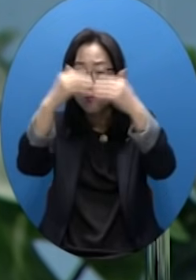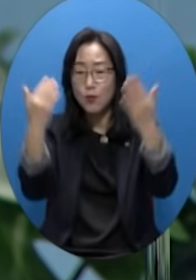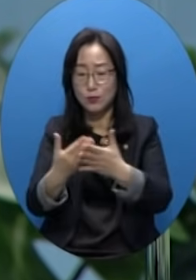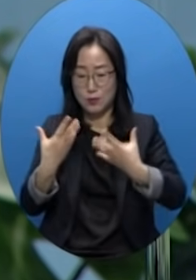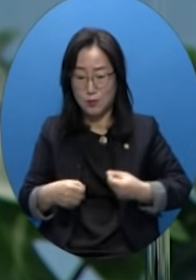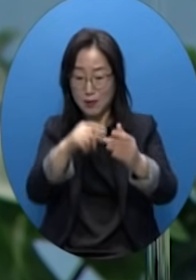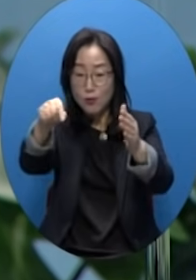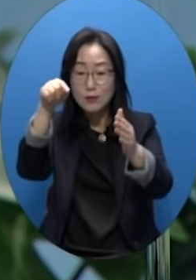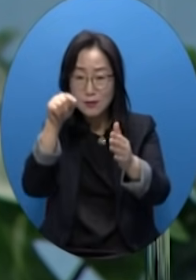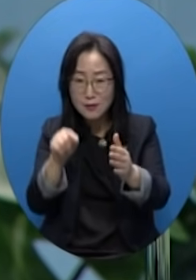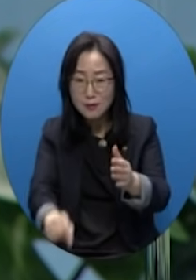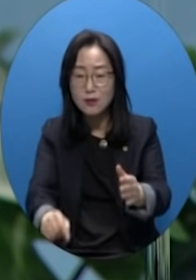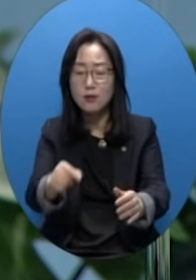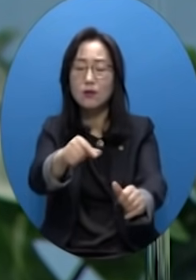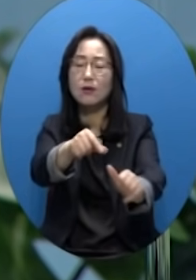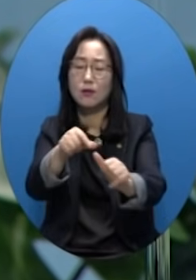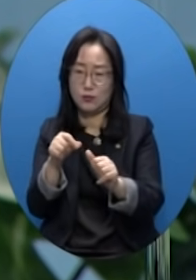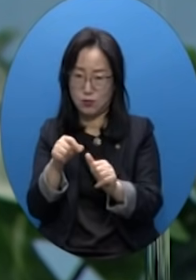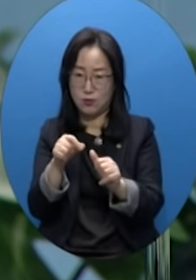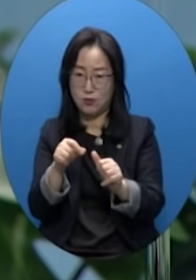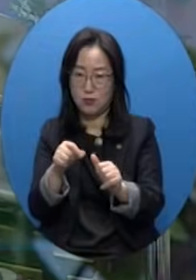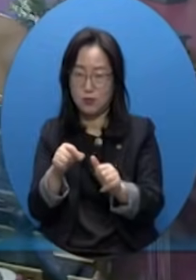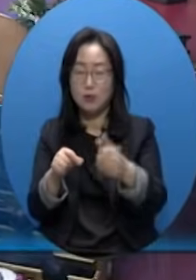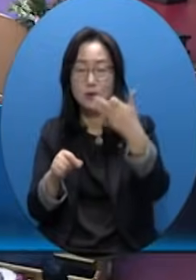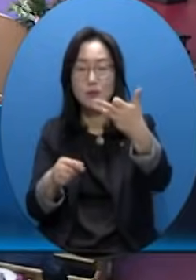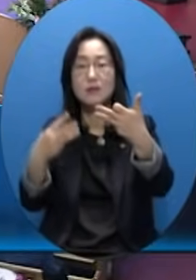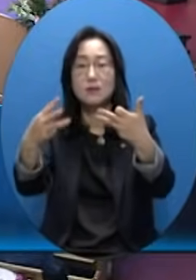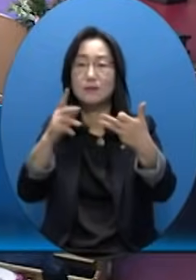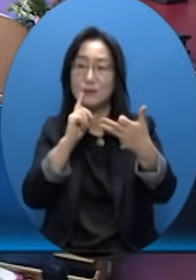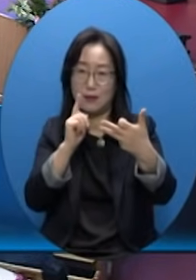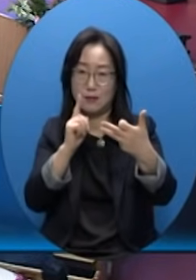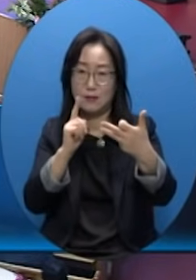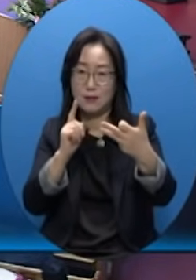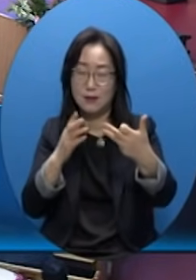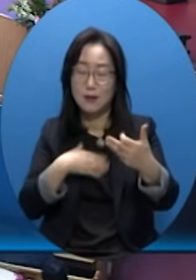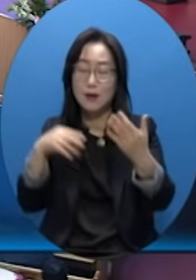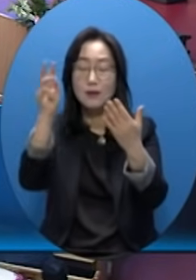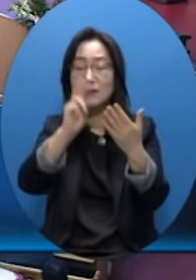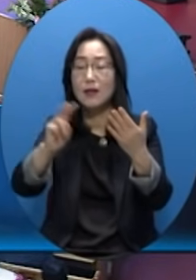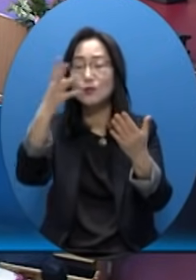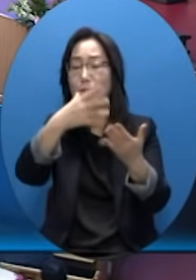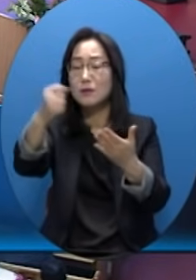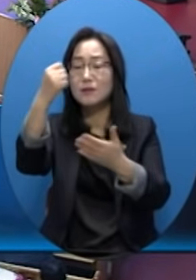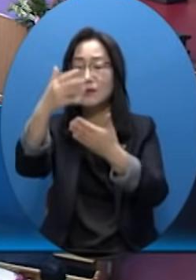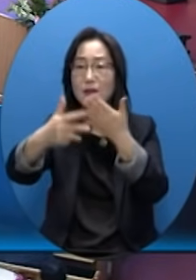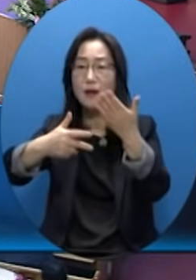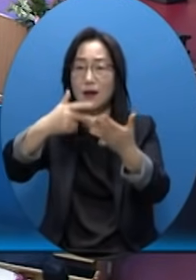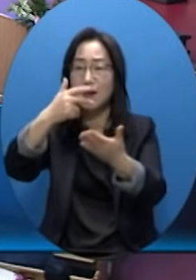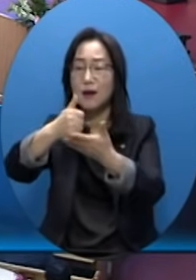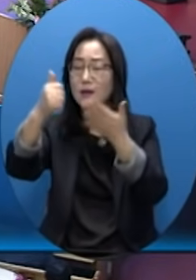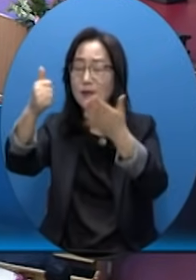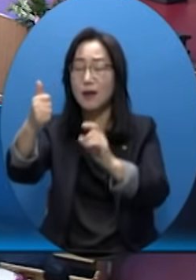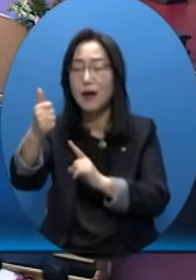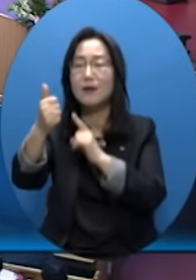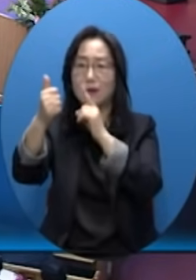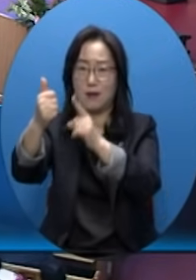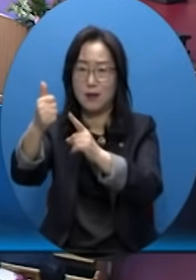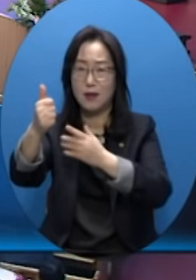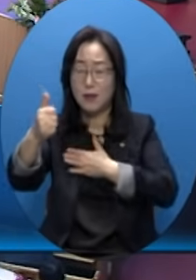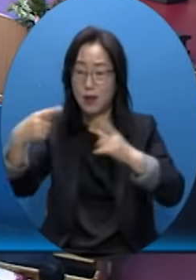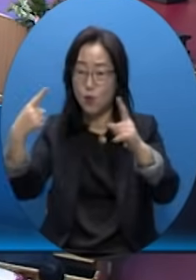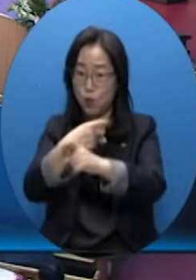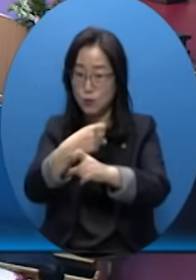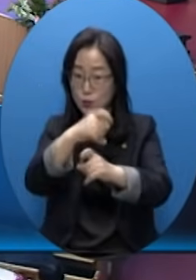건져 칠 것입니다 18편 3절에 여 아주 고백합니다 내가 찬송 맞이를 얇게 아랫니 내